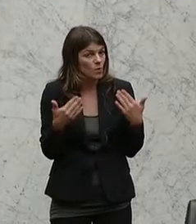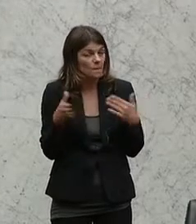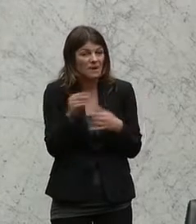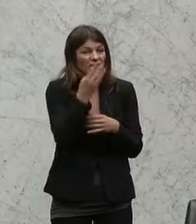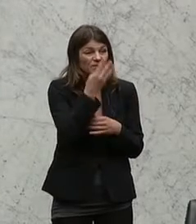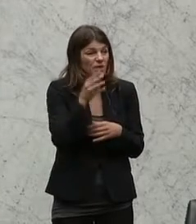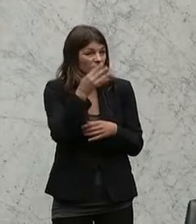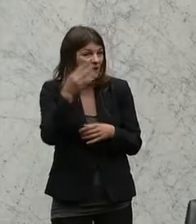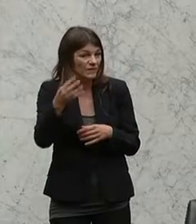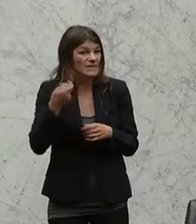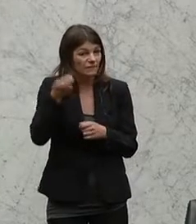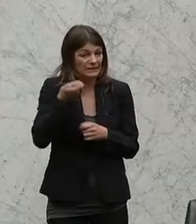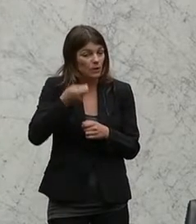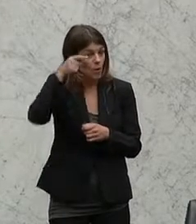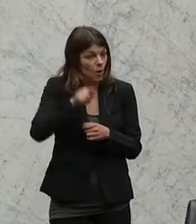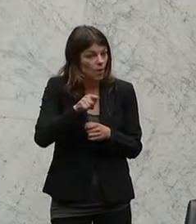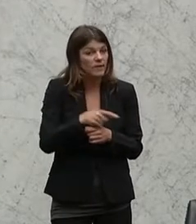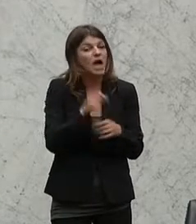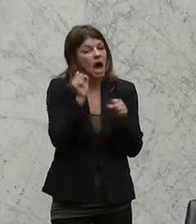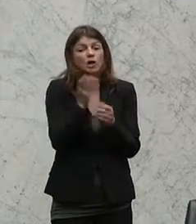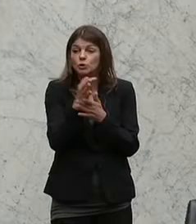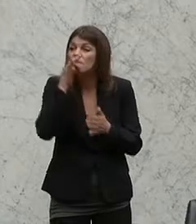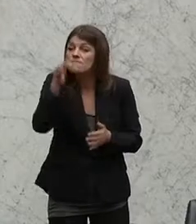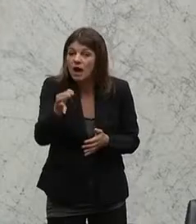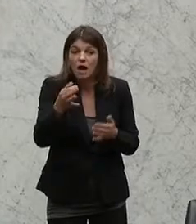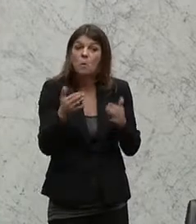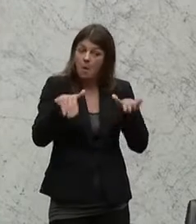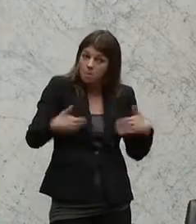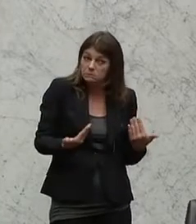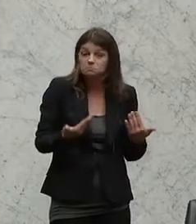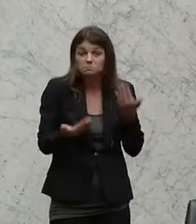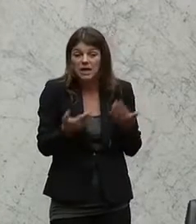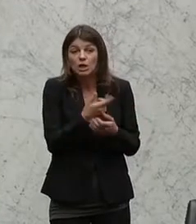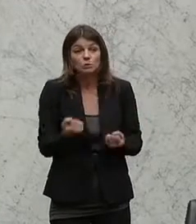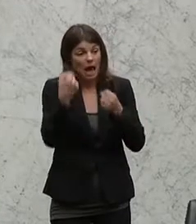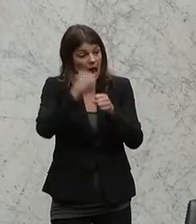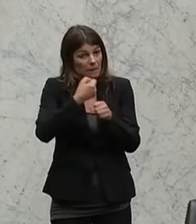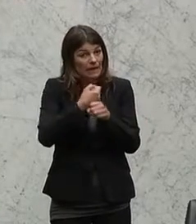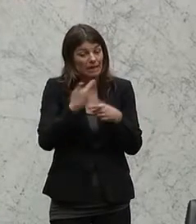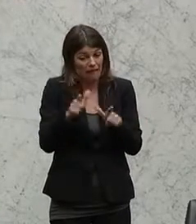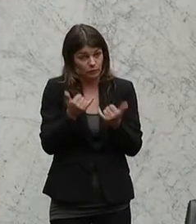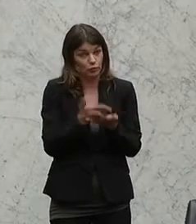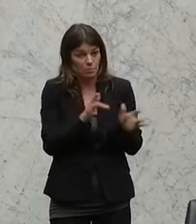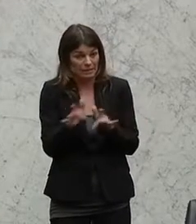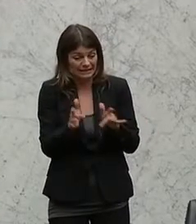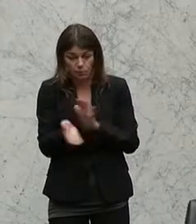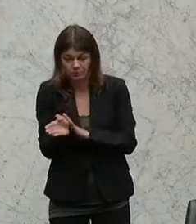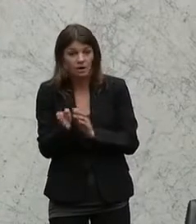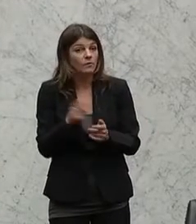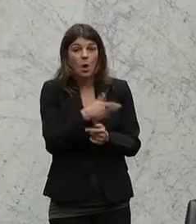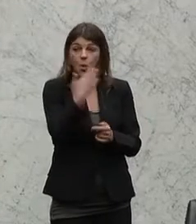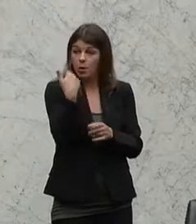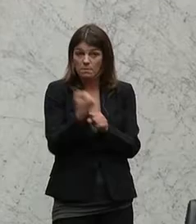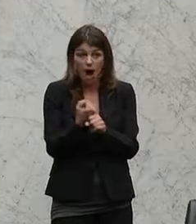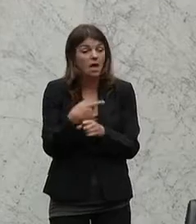nur 444 Versicherungsmonaten sich zu erkundigen, ob sie auch mit der Schwerarbeit in Pension gehen könnten, haben sie das nicht gehabt, haben sie